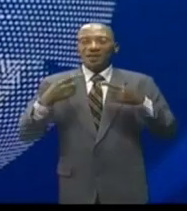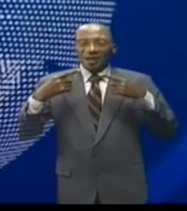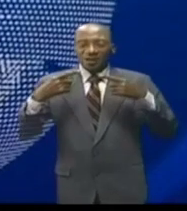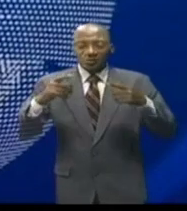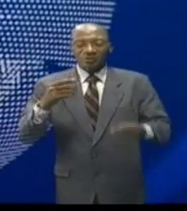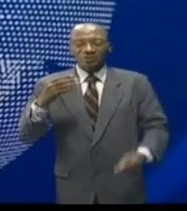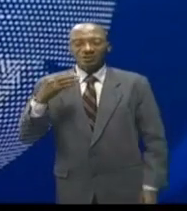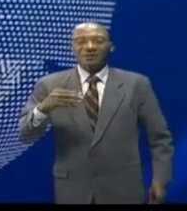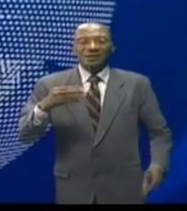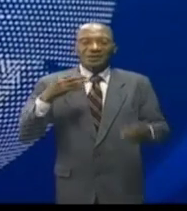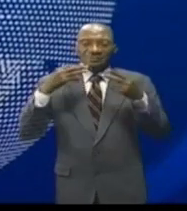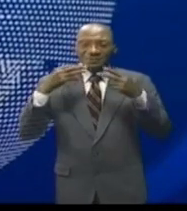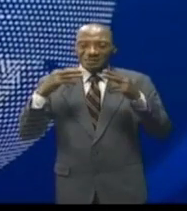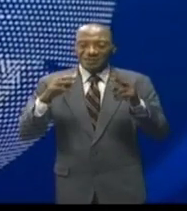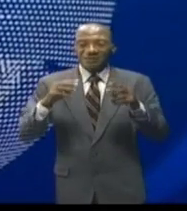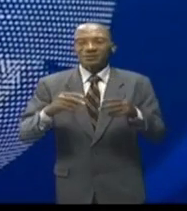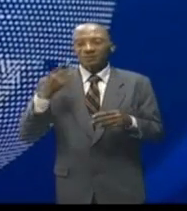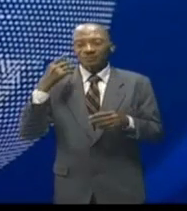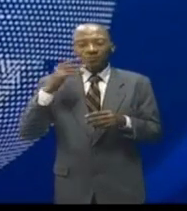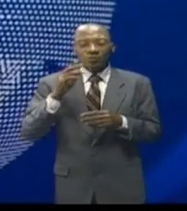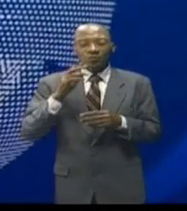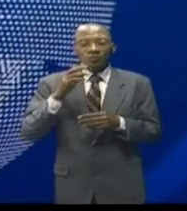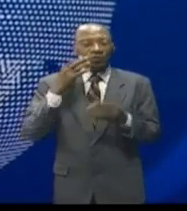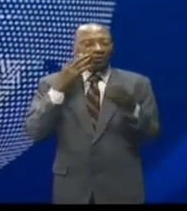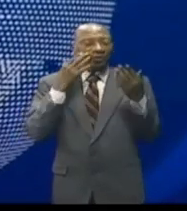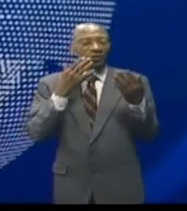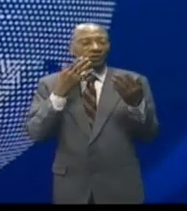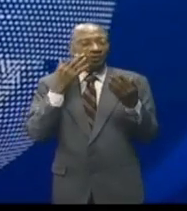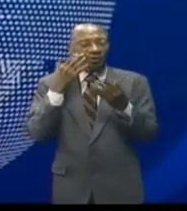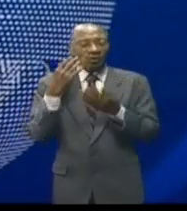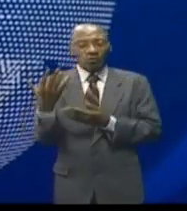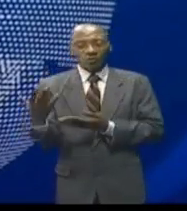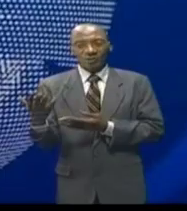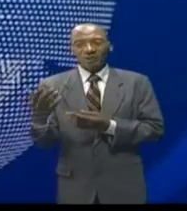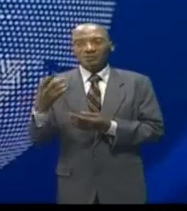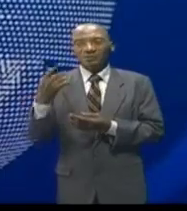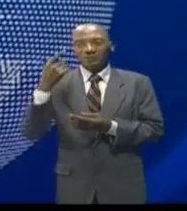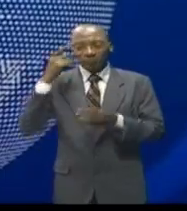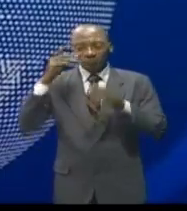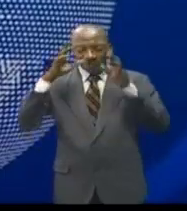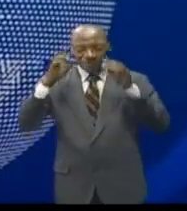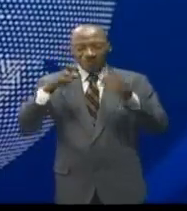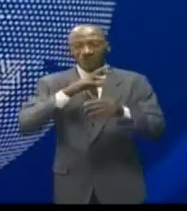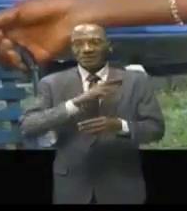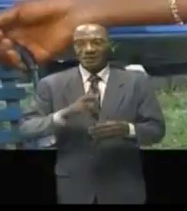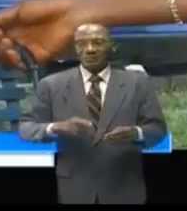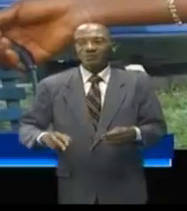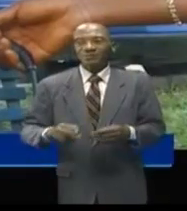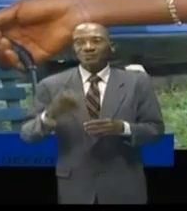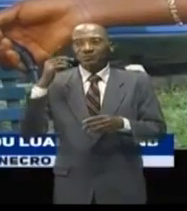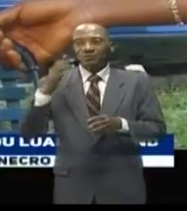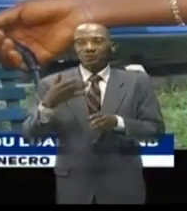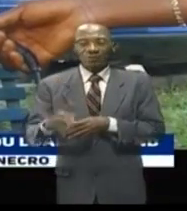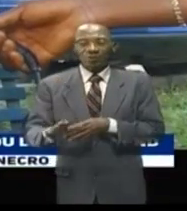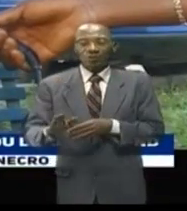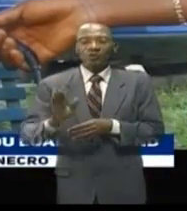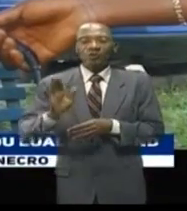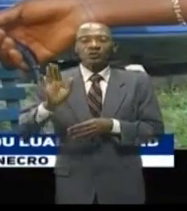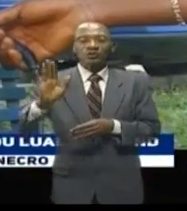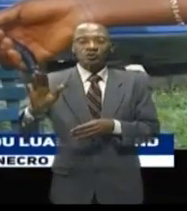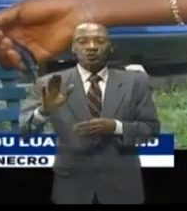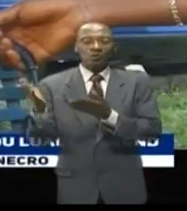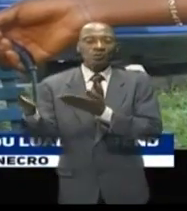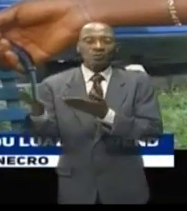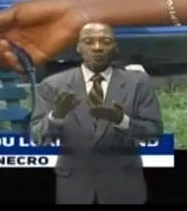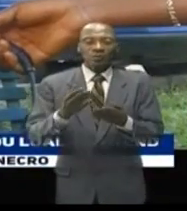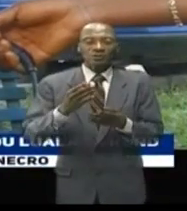biologique de l'illustre disparus nous écoutons à ces sujets son porte-parole un message de condoléances à